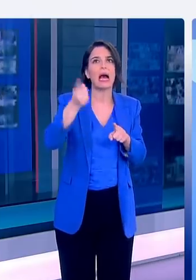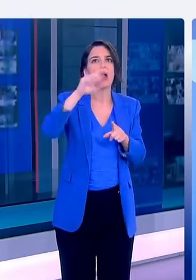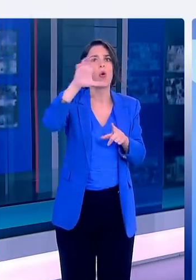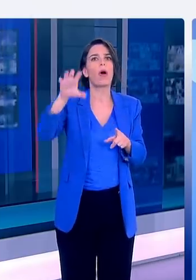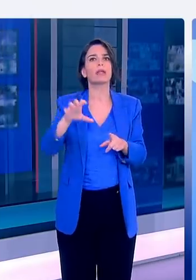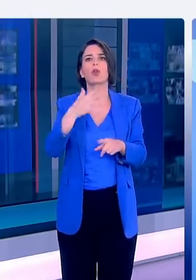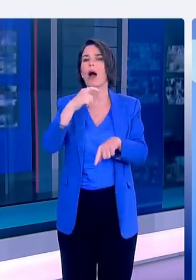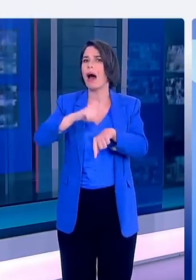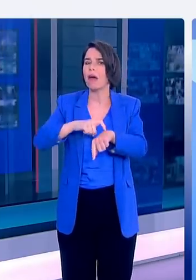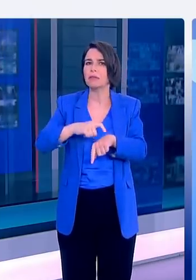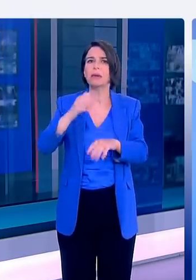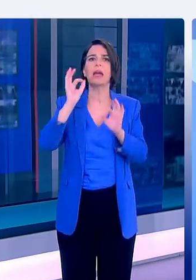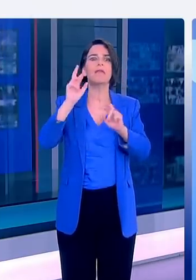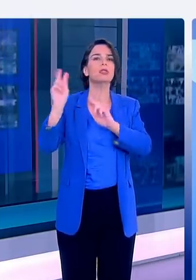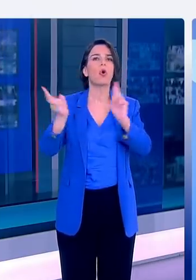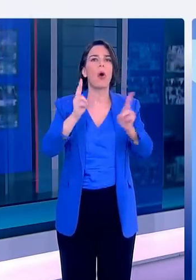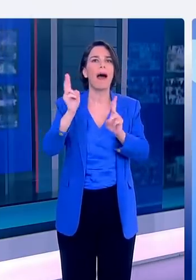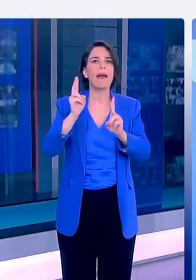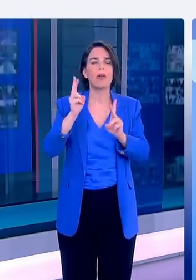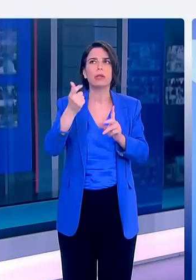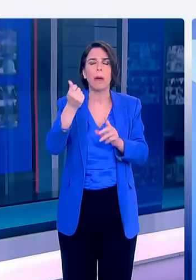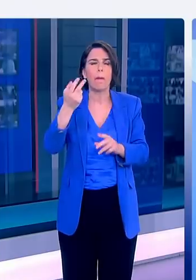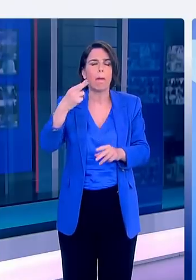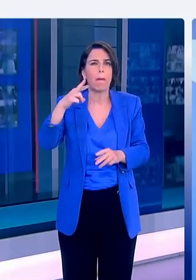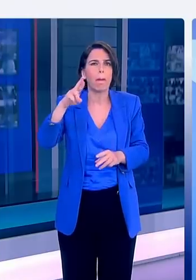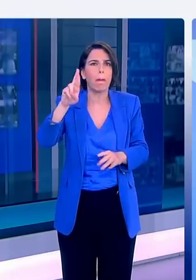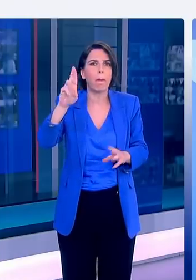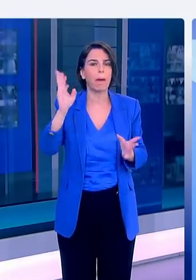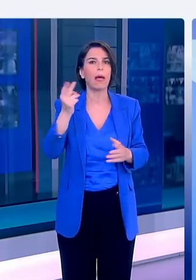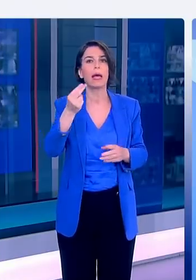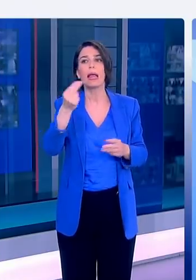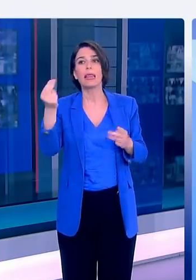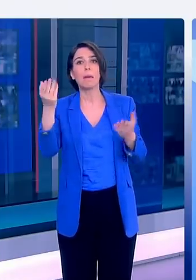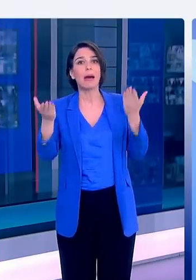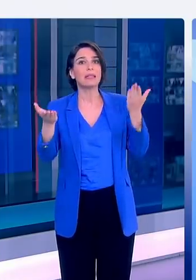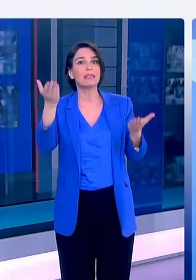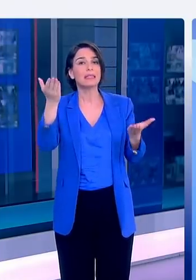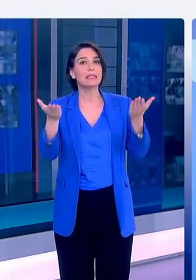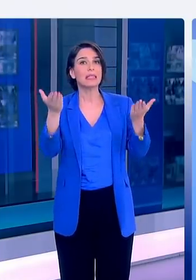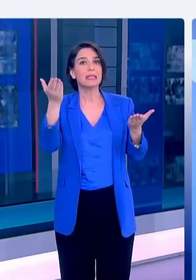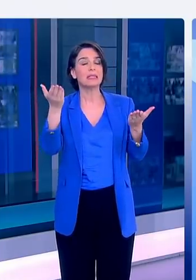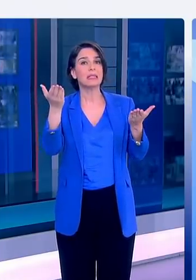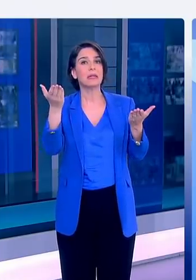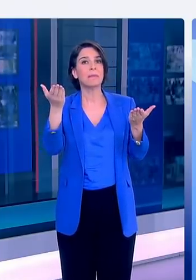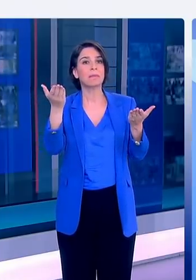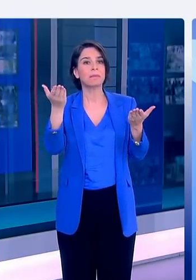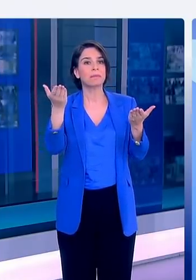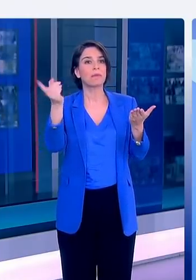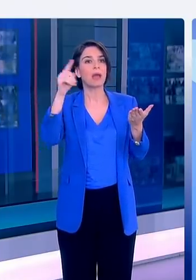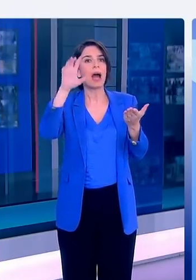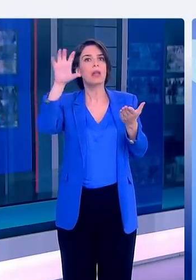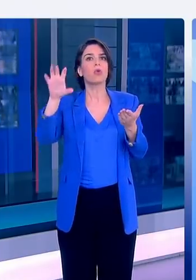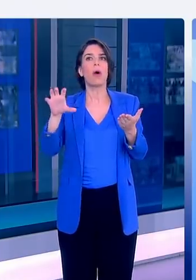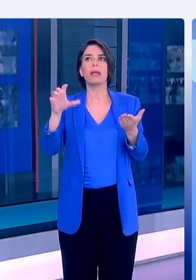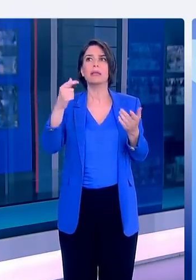πληρώνουμε αδικαιολόγητα ακριβά το φυσικό αέριο σε σχέση με την τιμή που το πληρώνουν άλλες χώρες